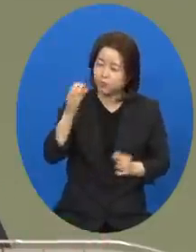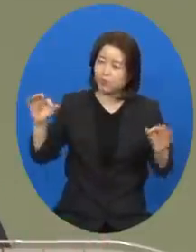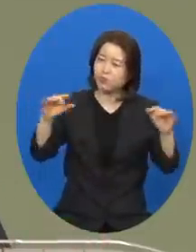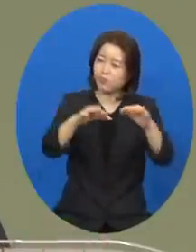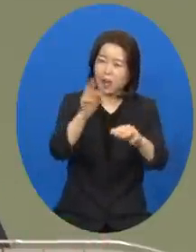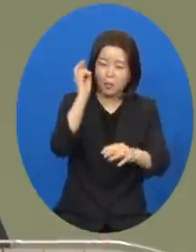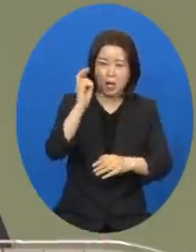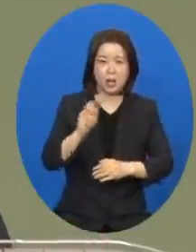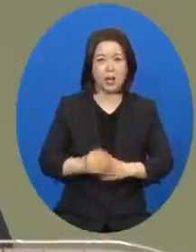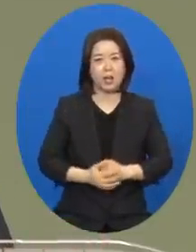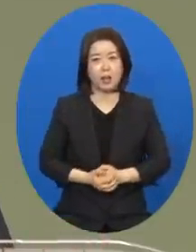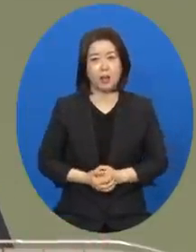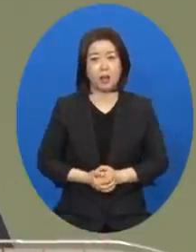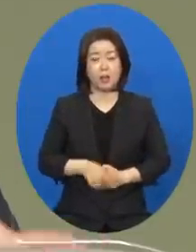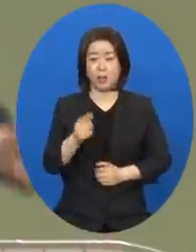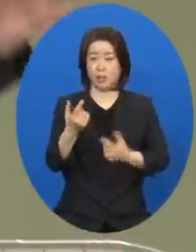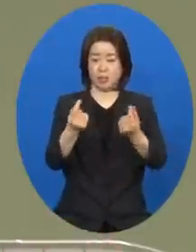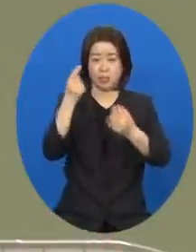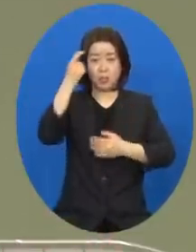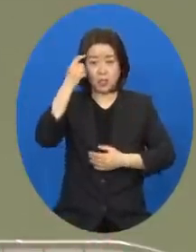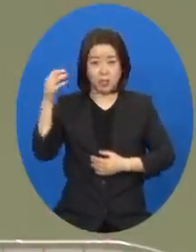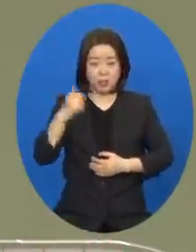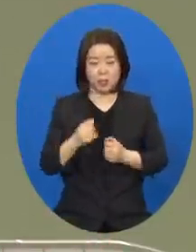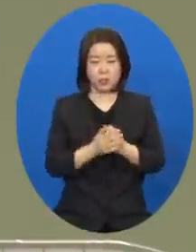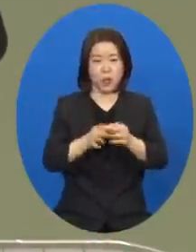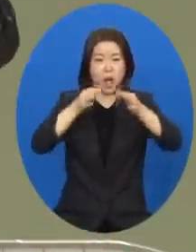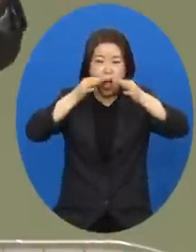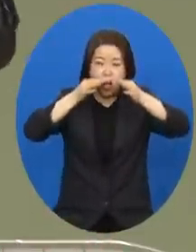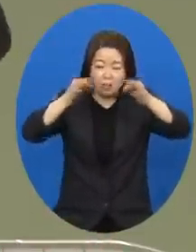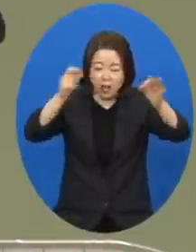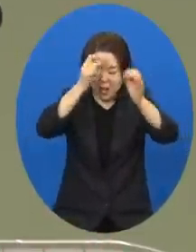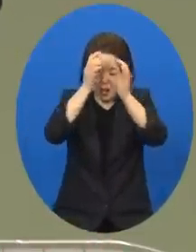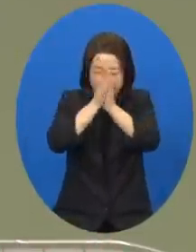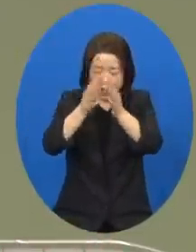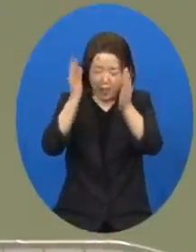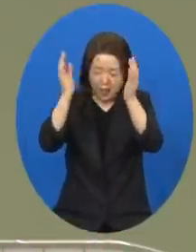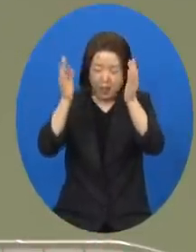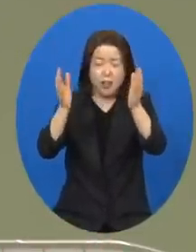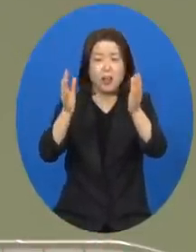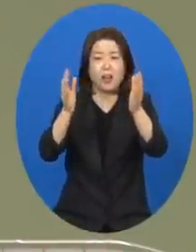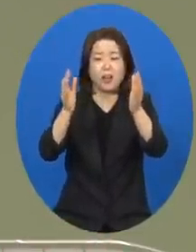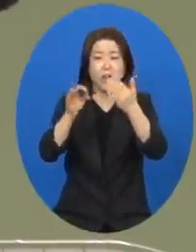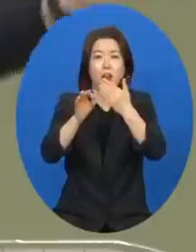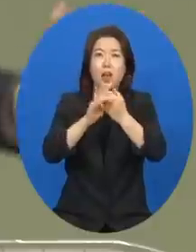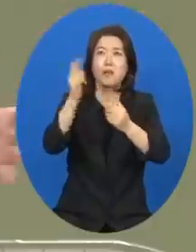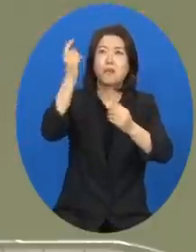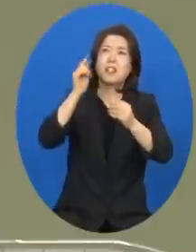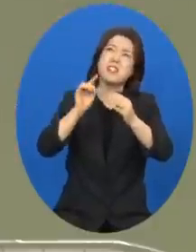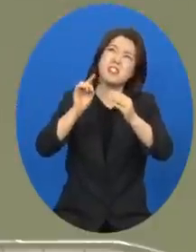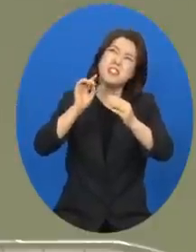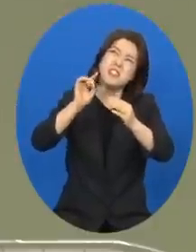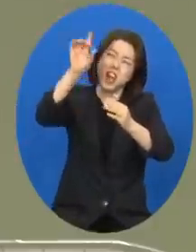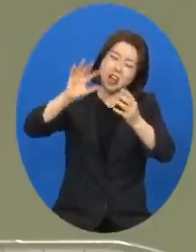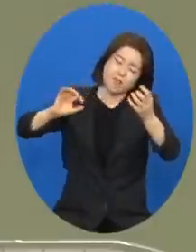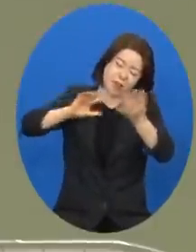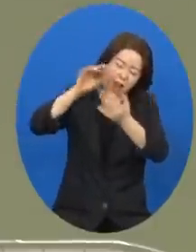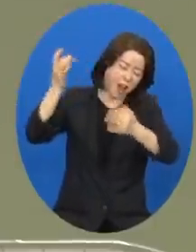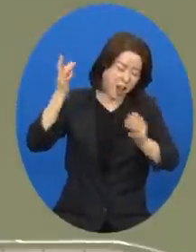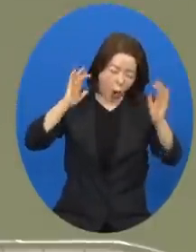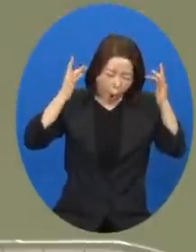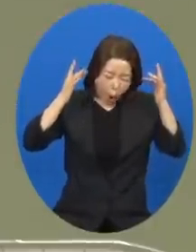봐. 그리고 통성기도 하면 사람들은 뭐 예배당 천장이 떠나가도록 주여주여